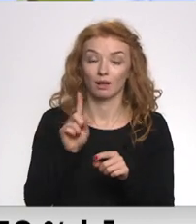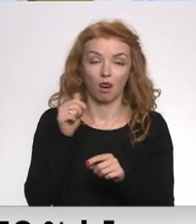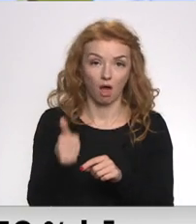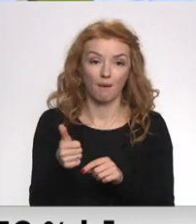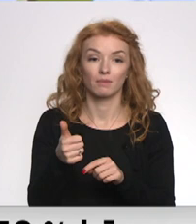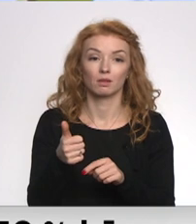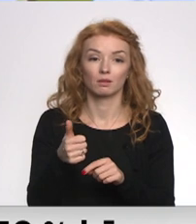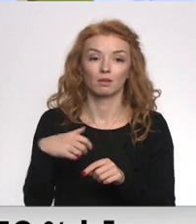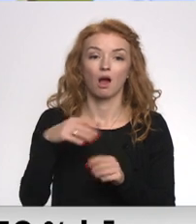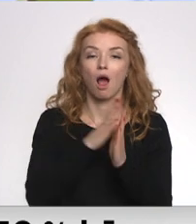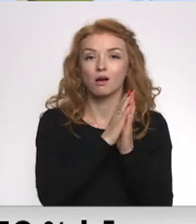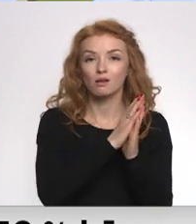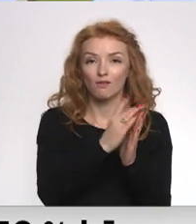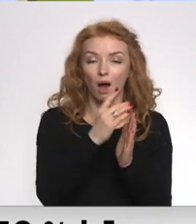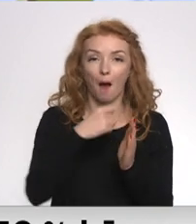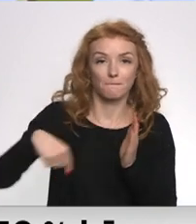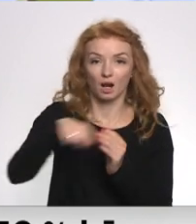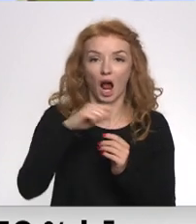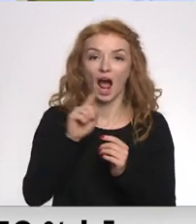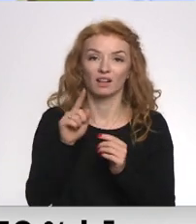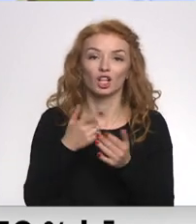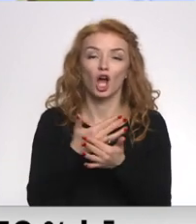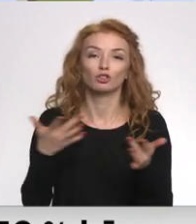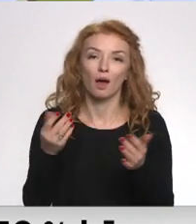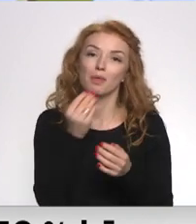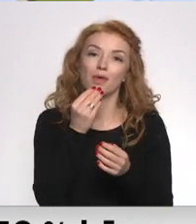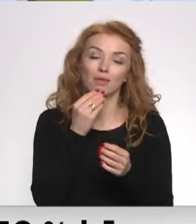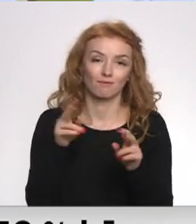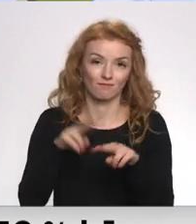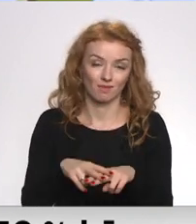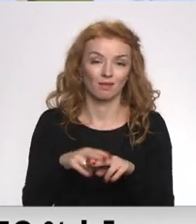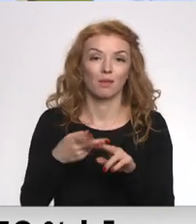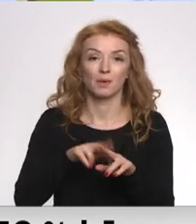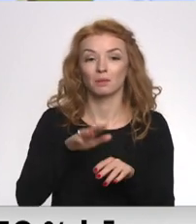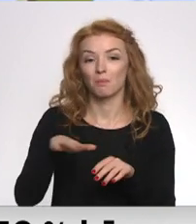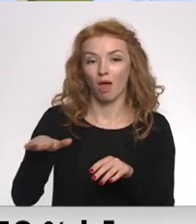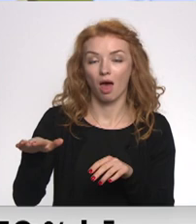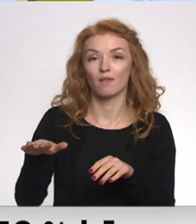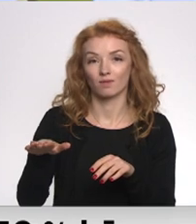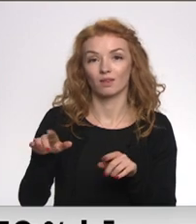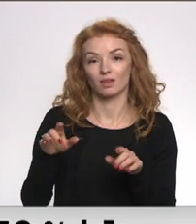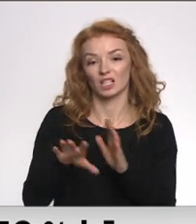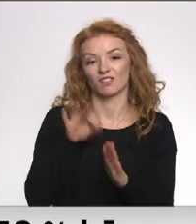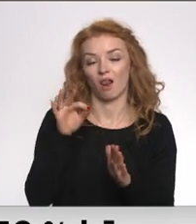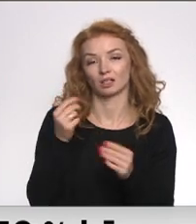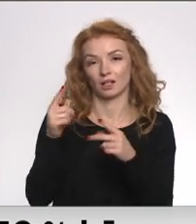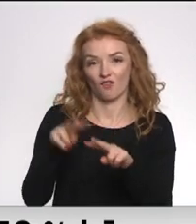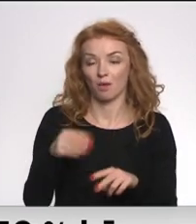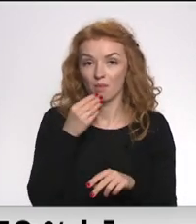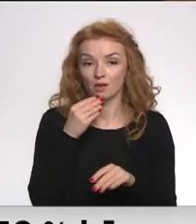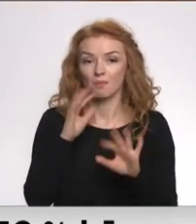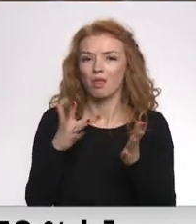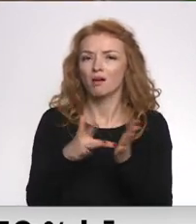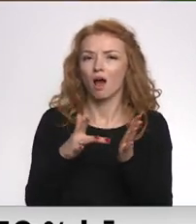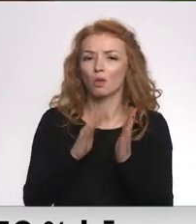ir katrā ielā vismaz divi restorāni, ja? Tā kā, īstenībā bērni noteikti tad izdara izvēli. Bet kāda